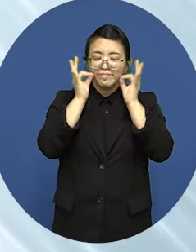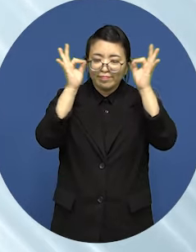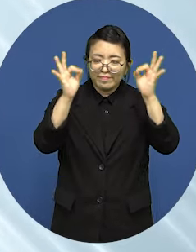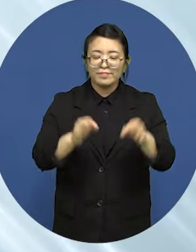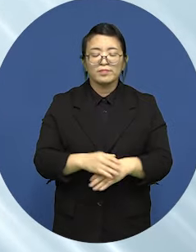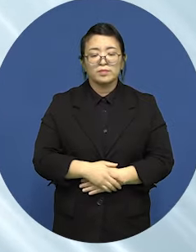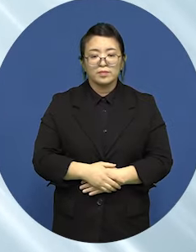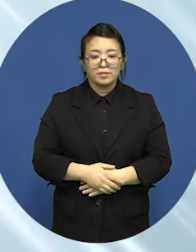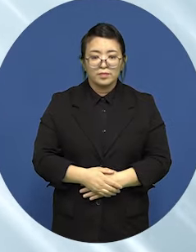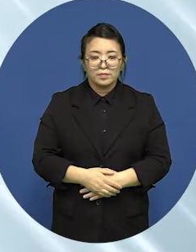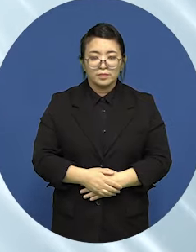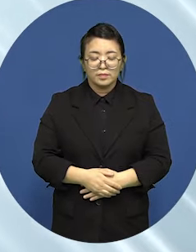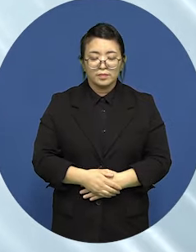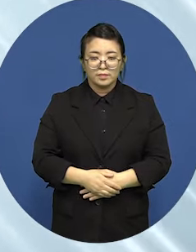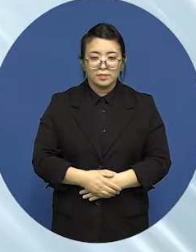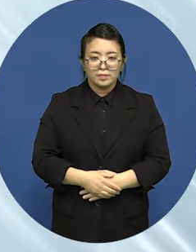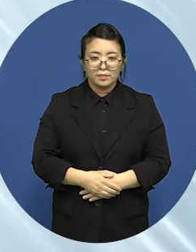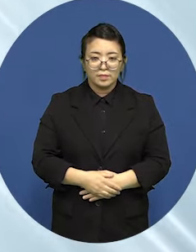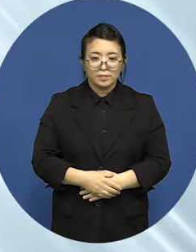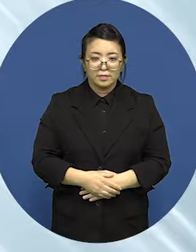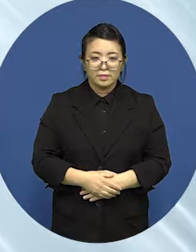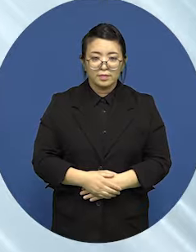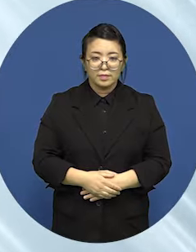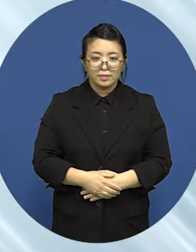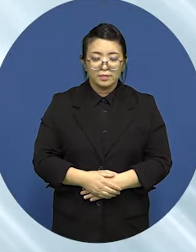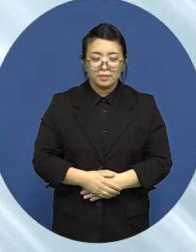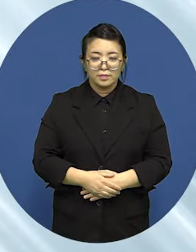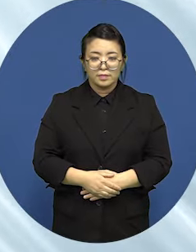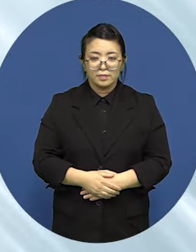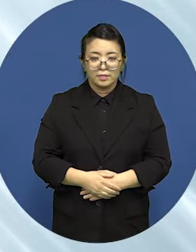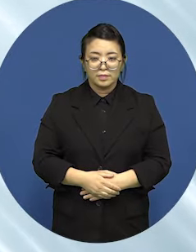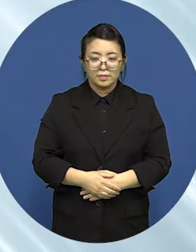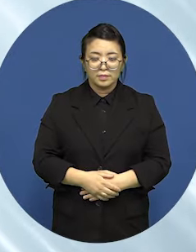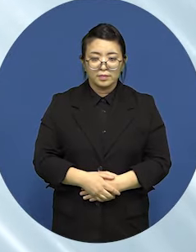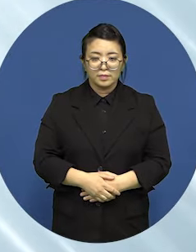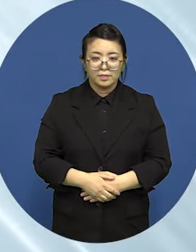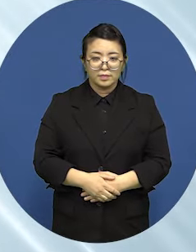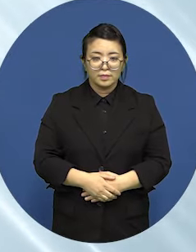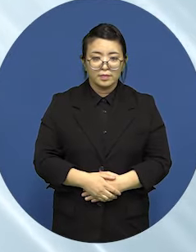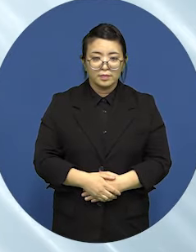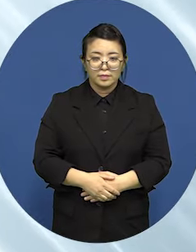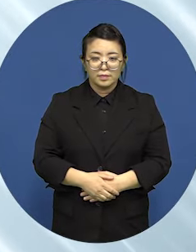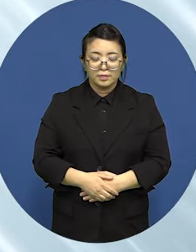기대해보겠습니다. 이상 이슈연구소에서 이수민이었습니다.